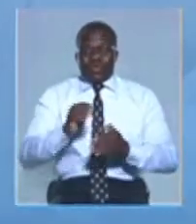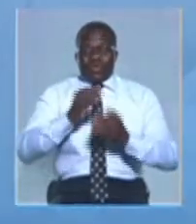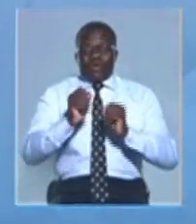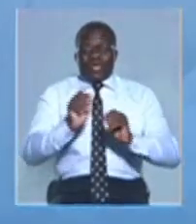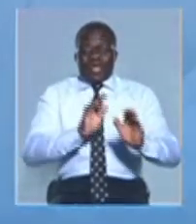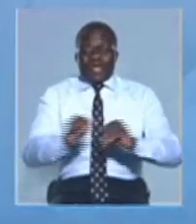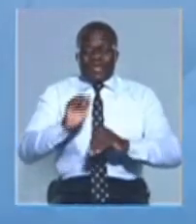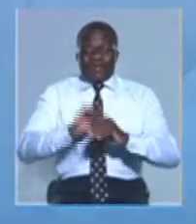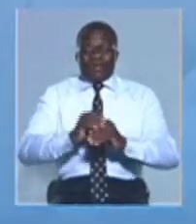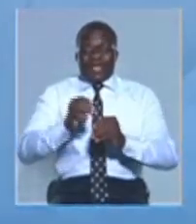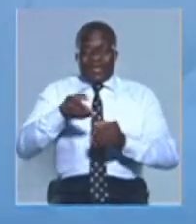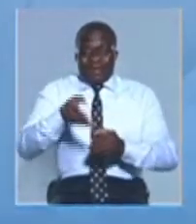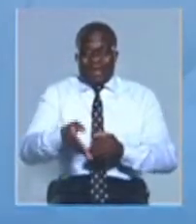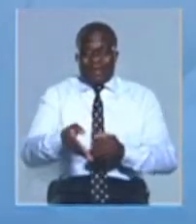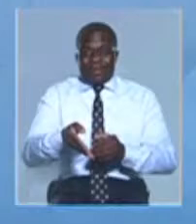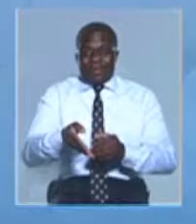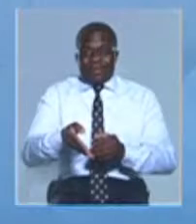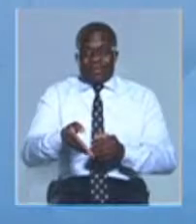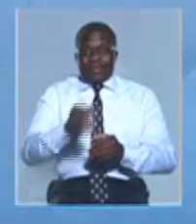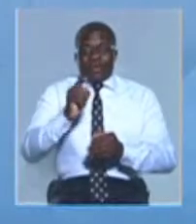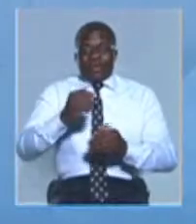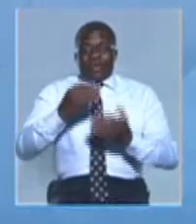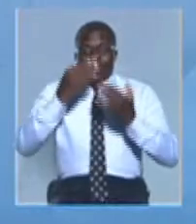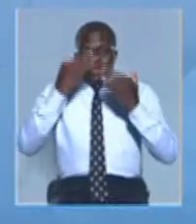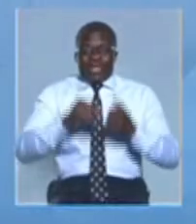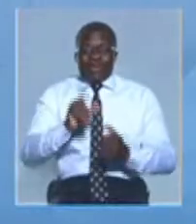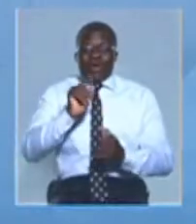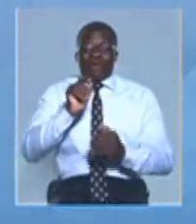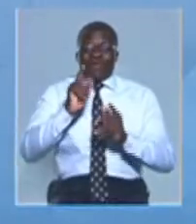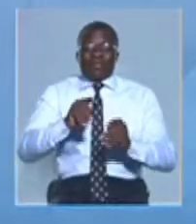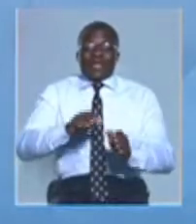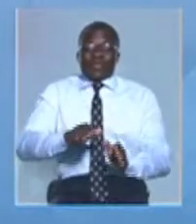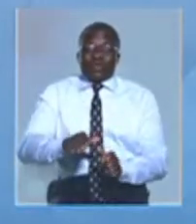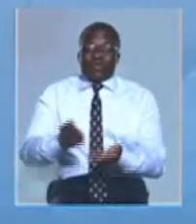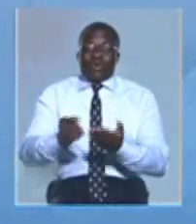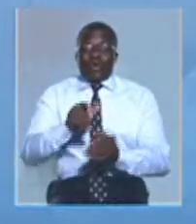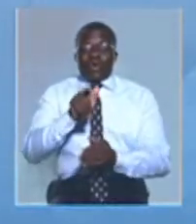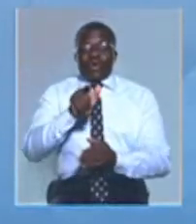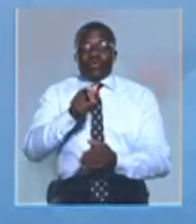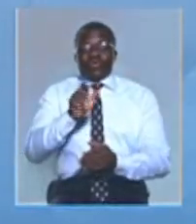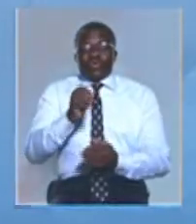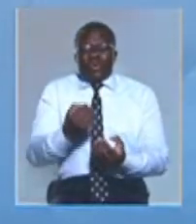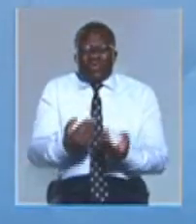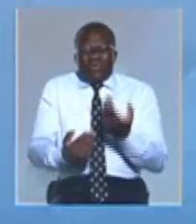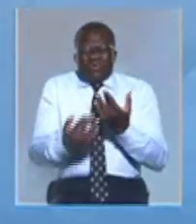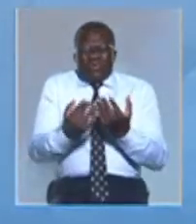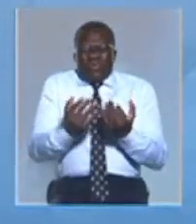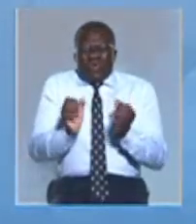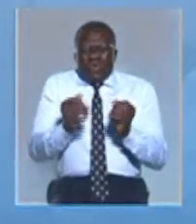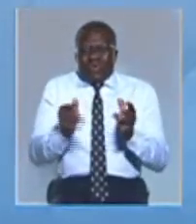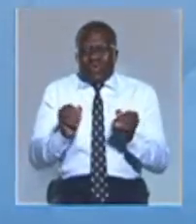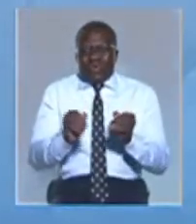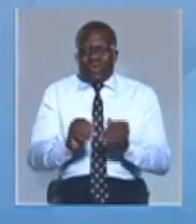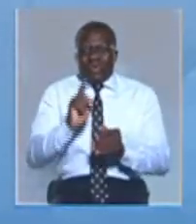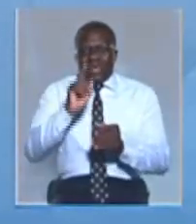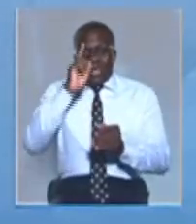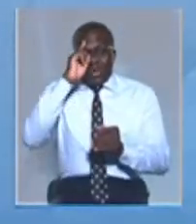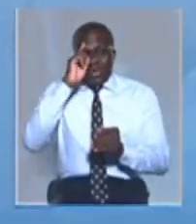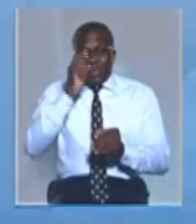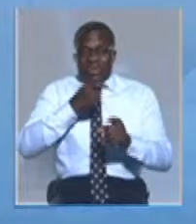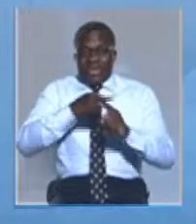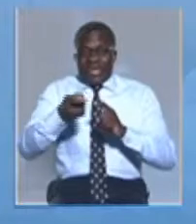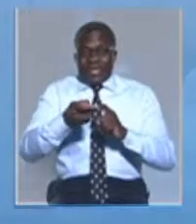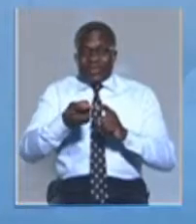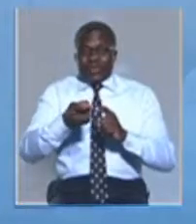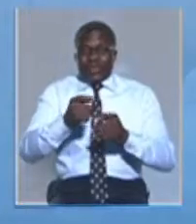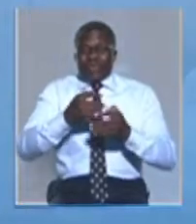été fait sur le champ, l'on déplore 20 personnes décédées, dont 19 calcinées et une en raison de blessures au